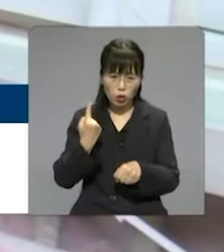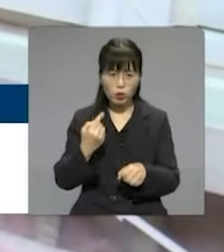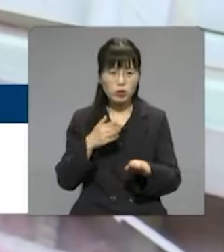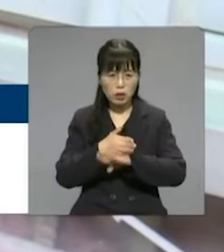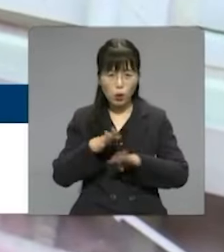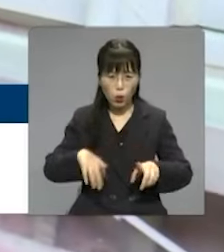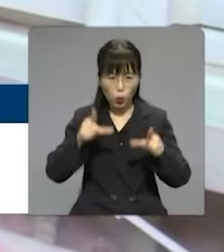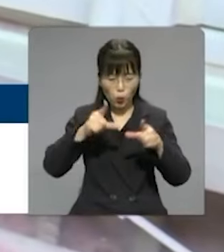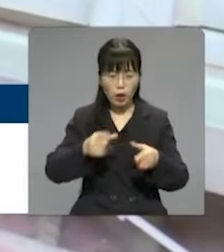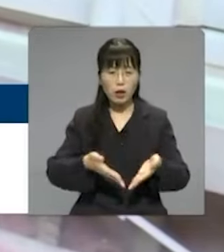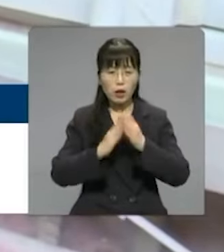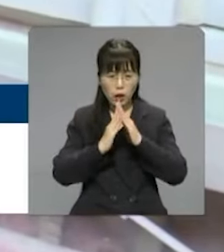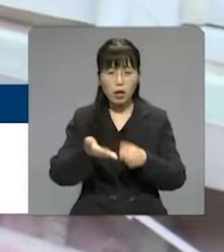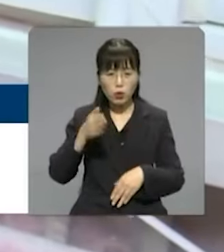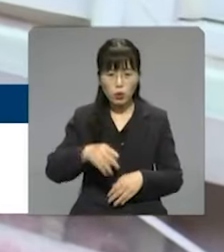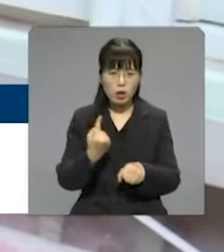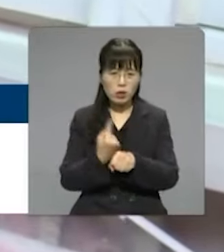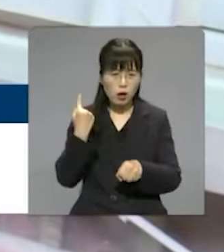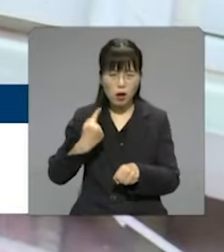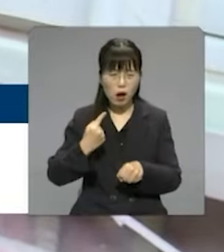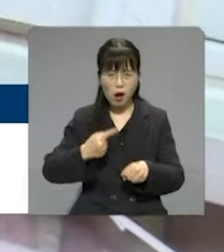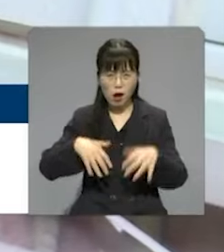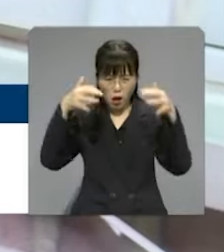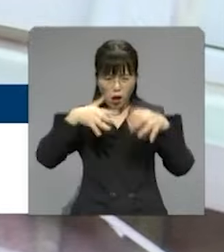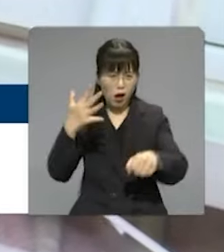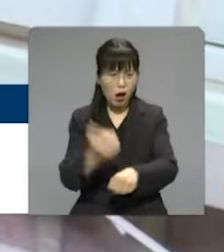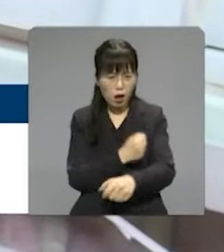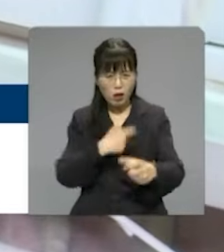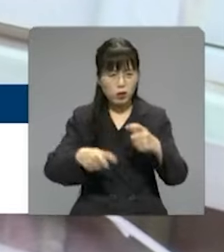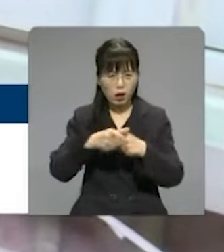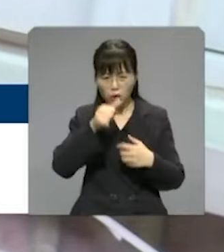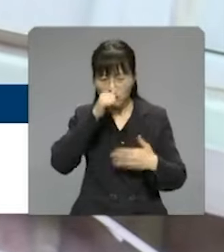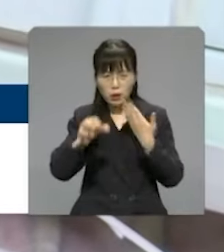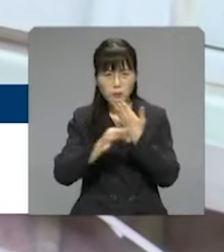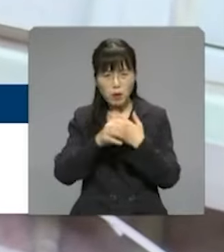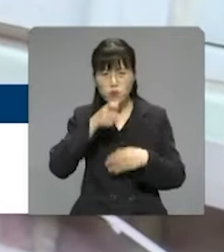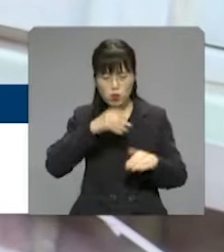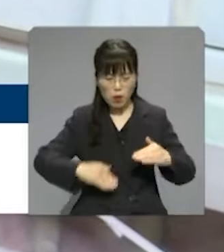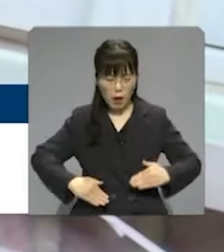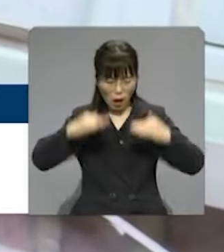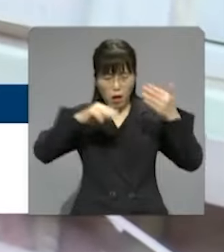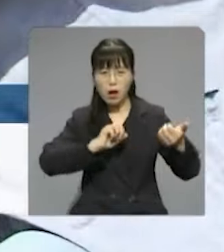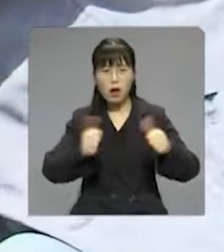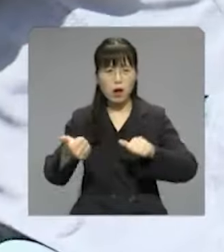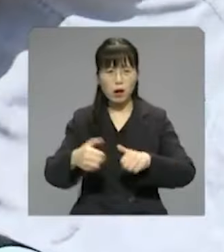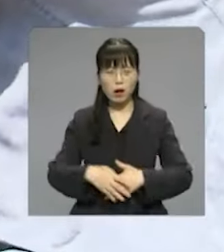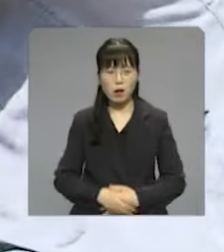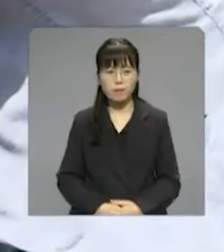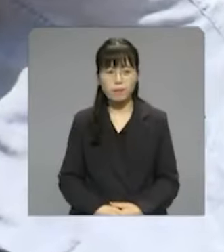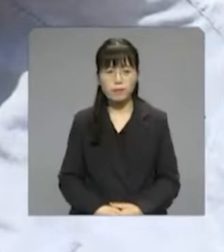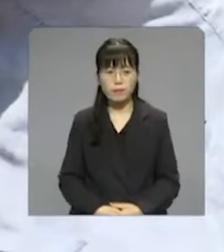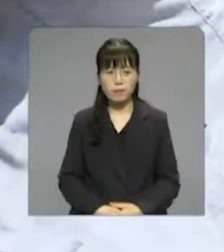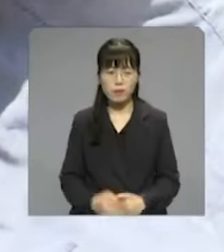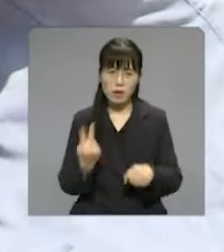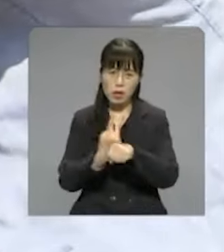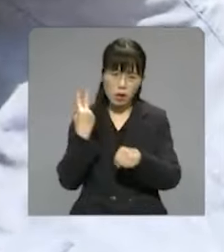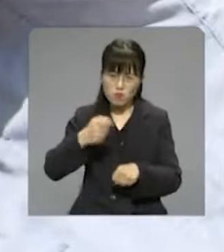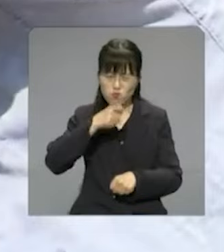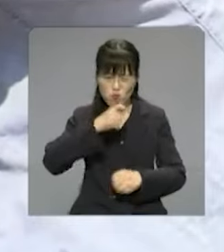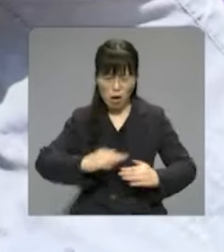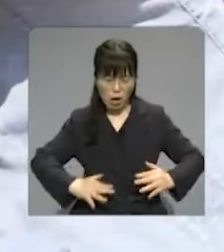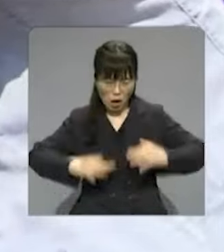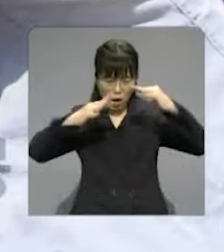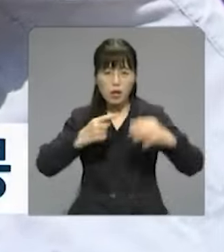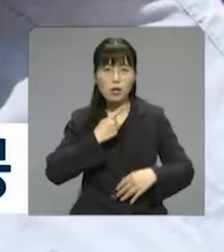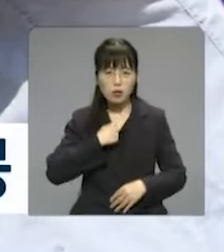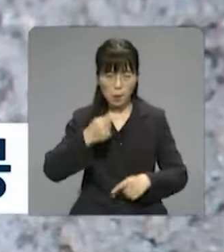거예요. 그러면 작년은 물이 집중으로 더 왔으면 그냥 물 빠져서 죽는 거죠. 재작년 물이 가득